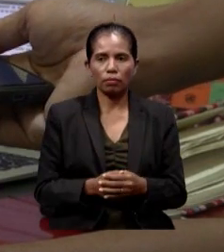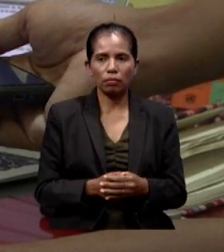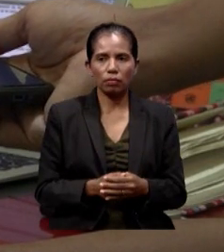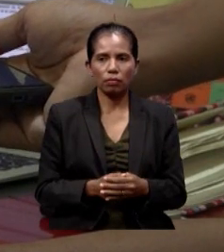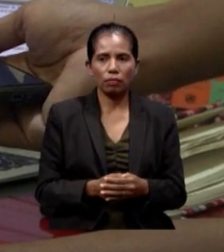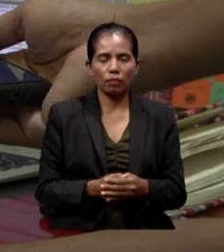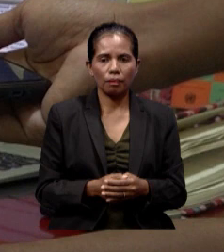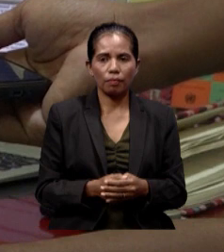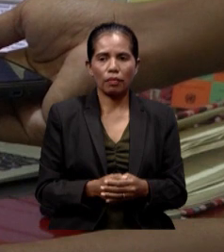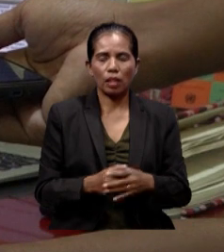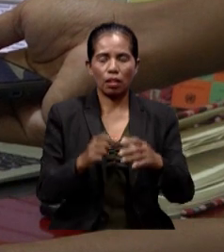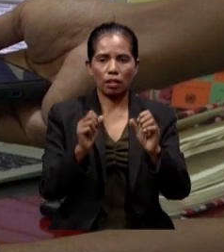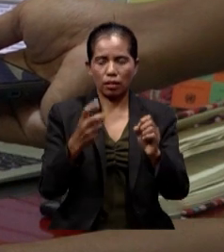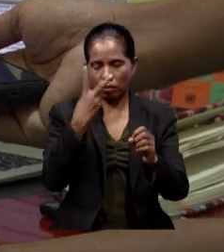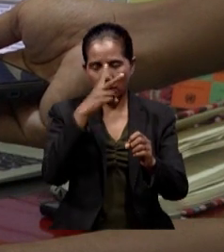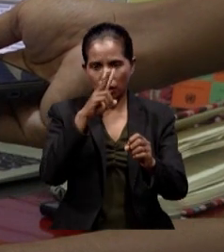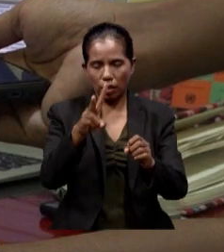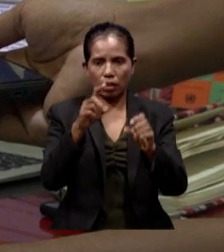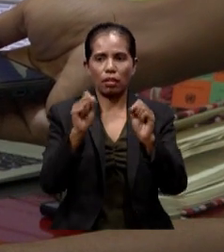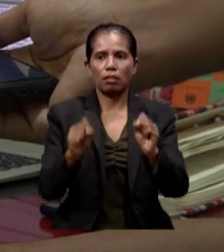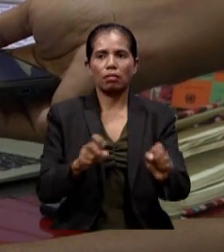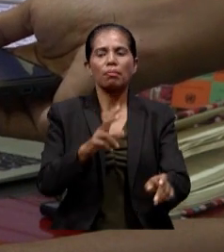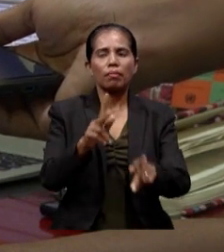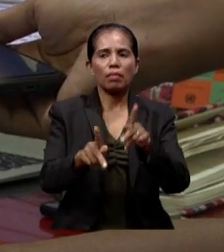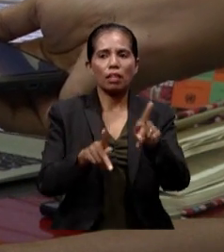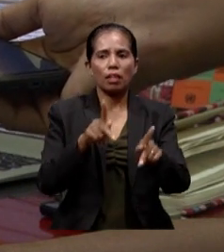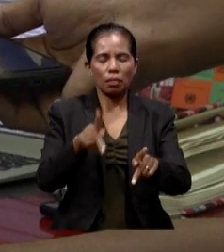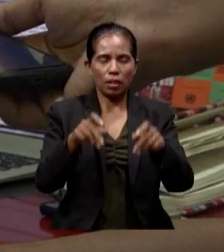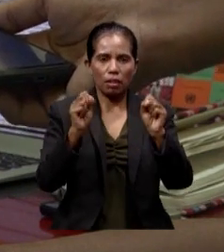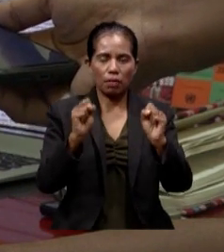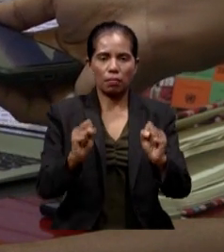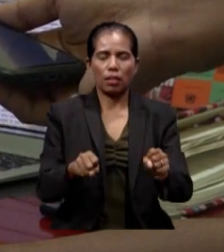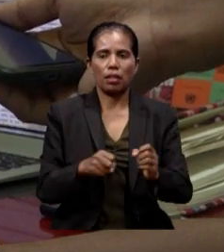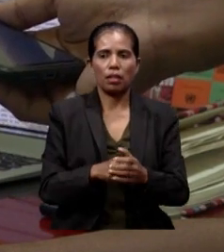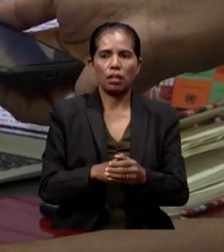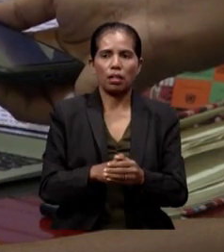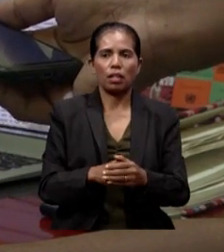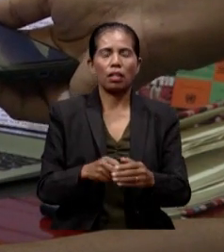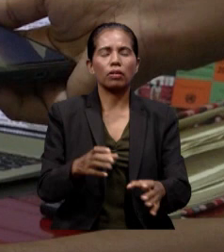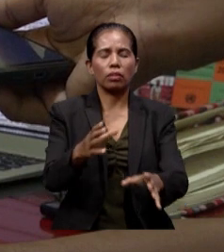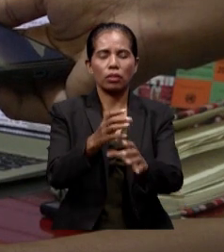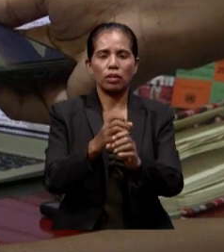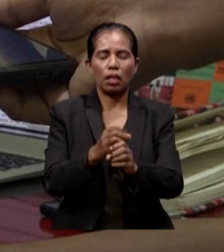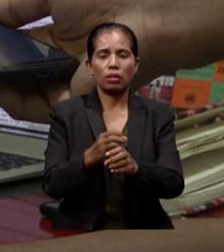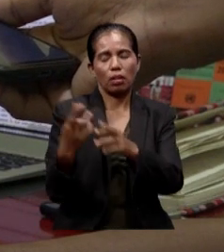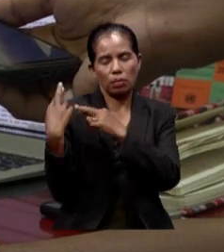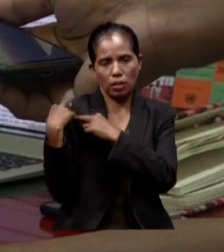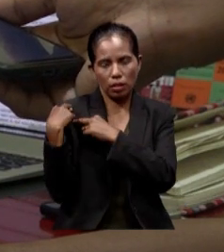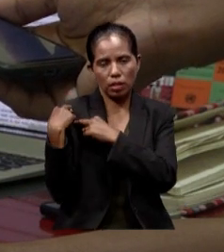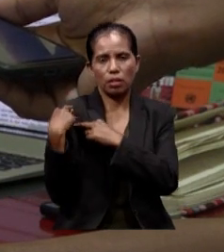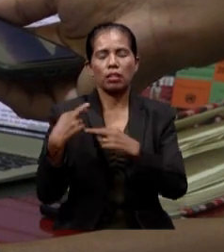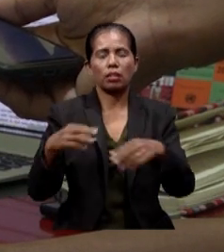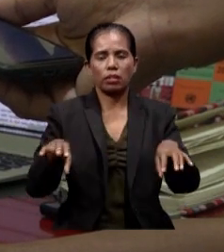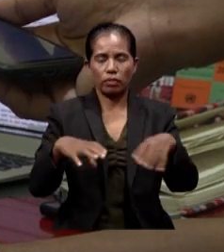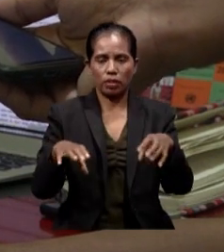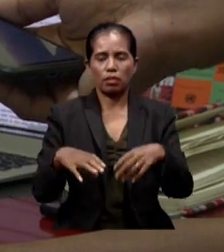painel ida atu bele hare e mana beke merese dunik atu asumi kargo né e mana beke tengi